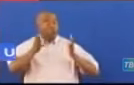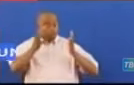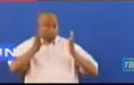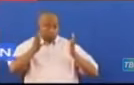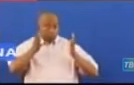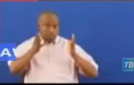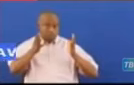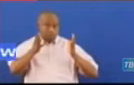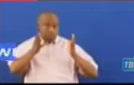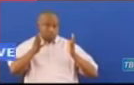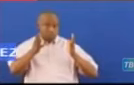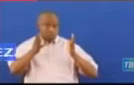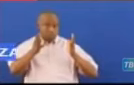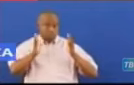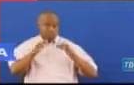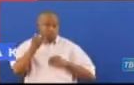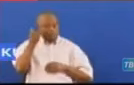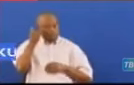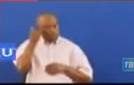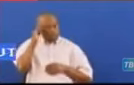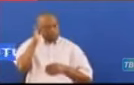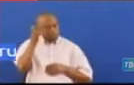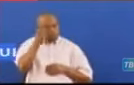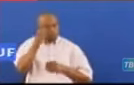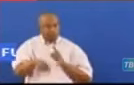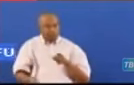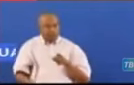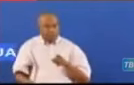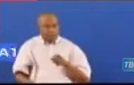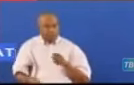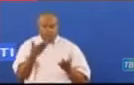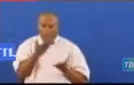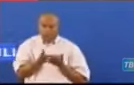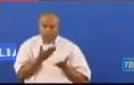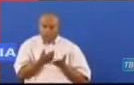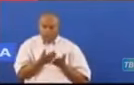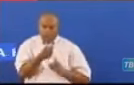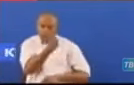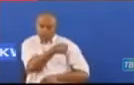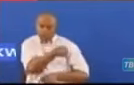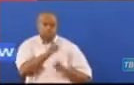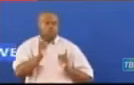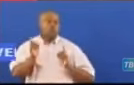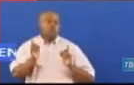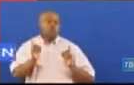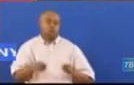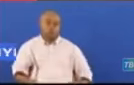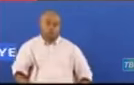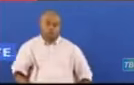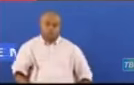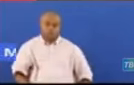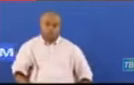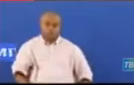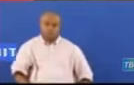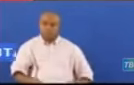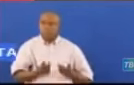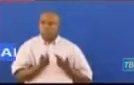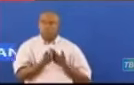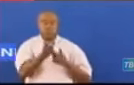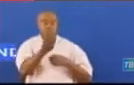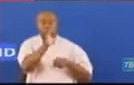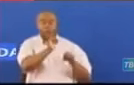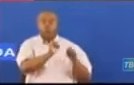alichokishauri, alilishauri taifa tusiwe na haraka ya kukimbilia chanjo, lakini hakuzuia